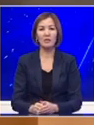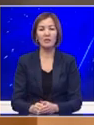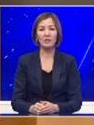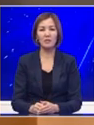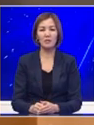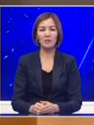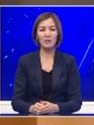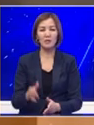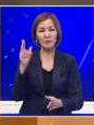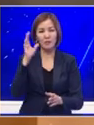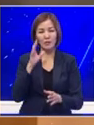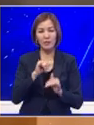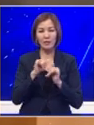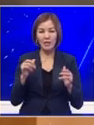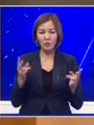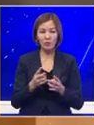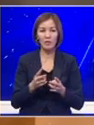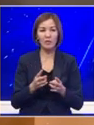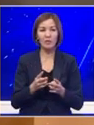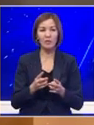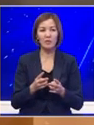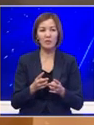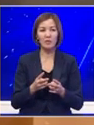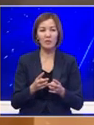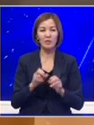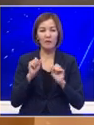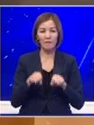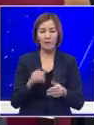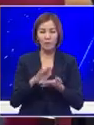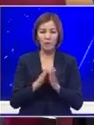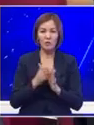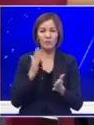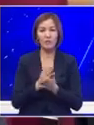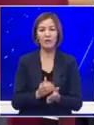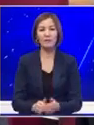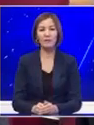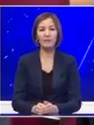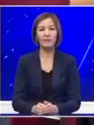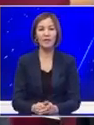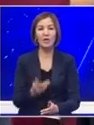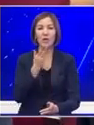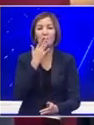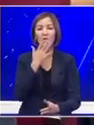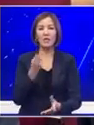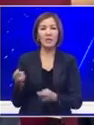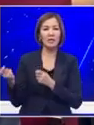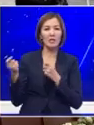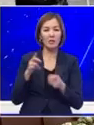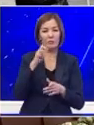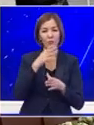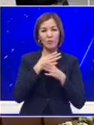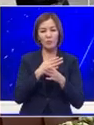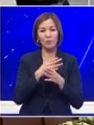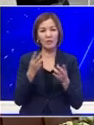керек, білімді тарату керек. Бүгін соған барлық мүмкіндіктер бар. Біздің ел шетелдік өнімдерді субсидияламау